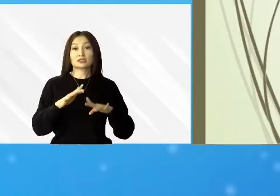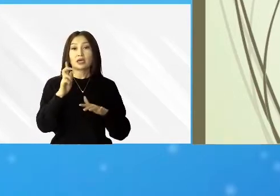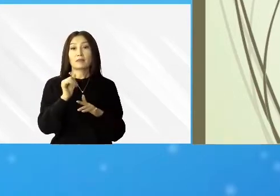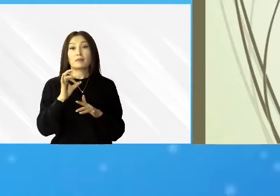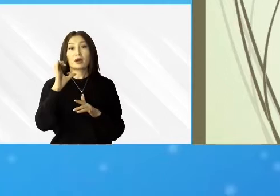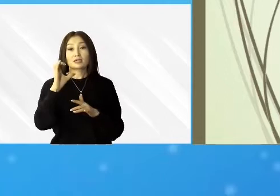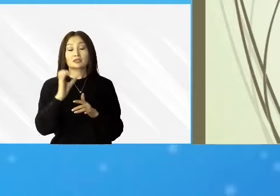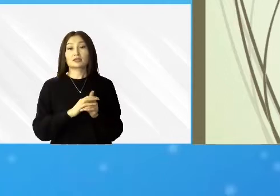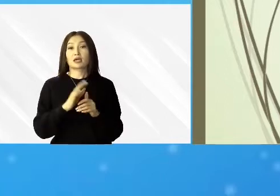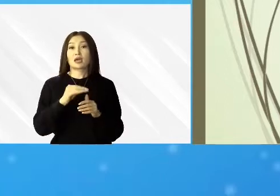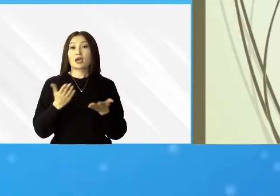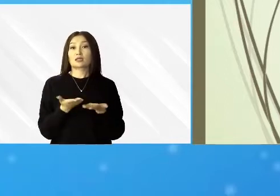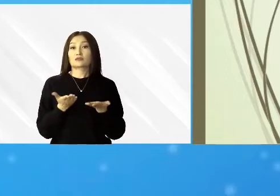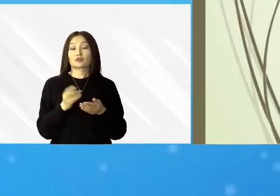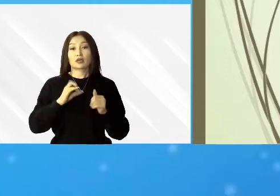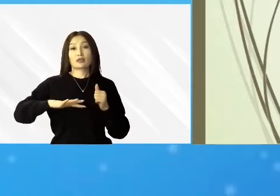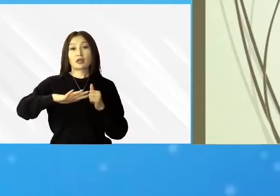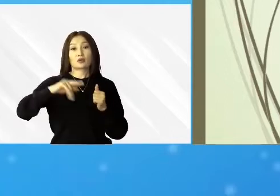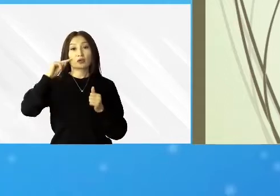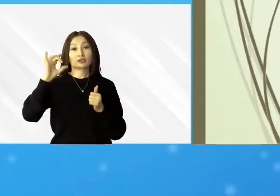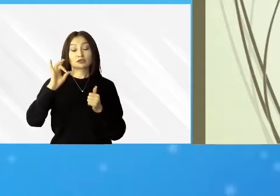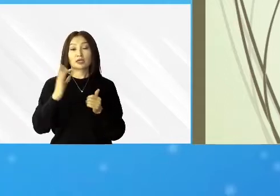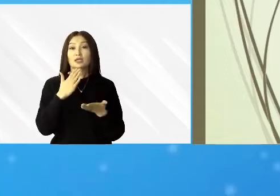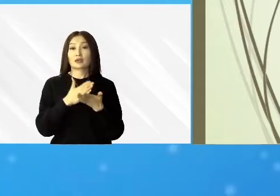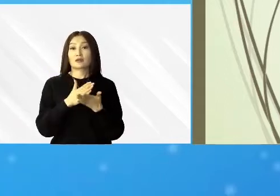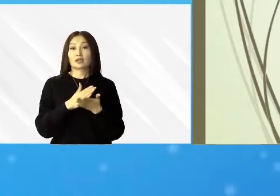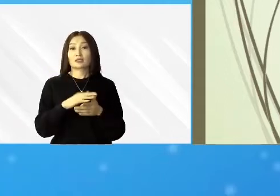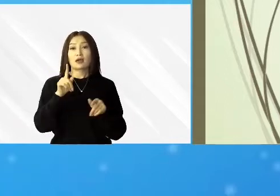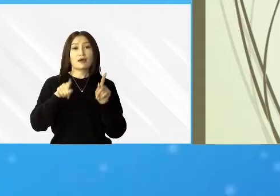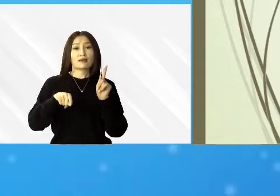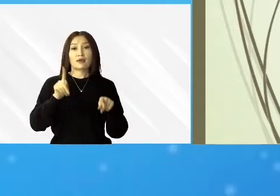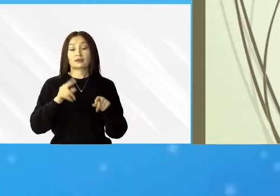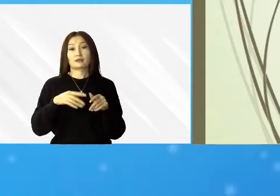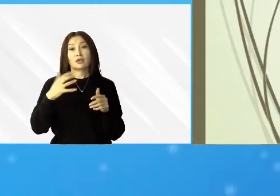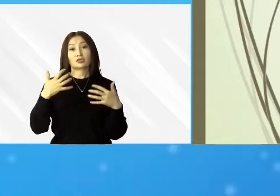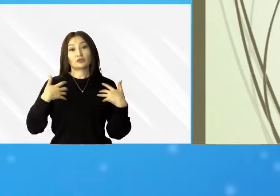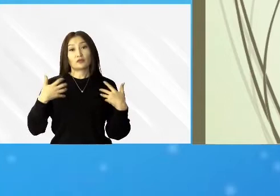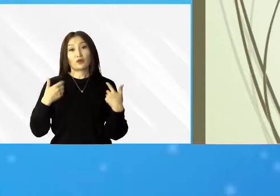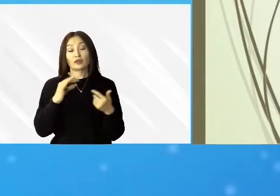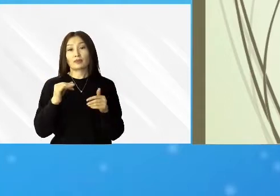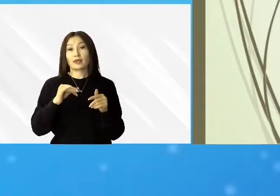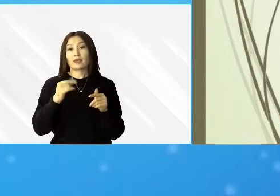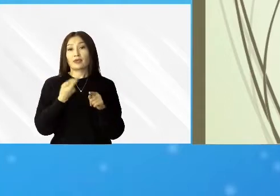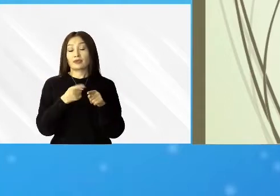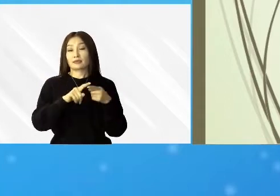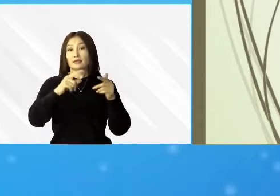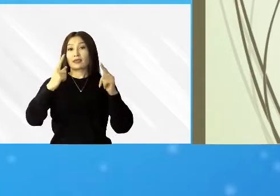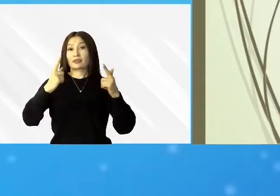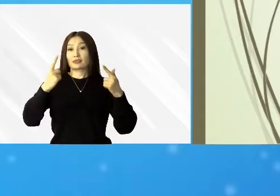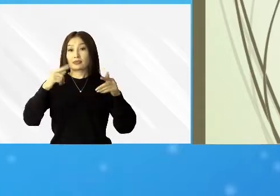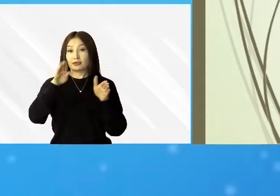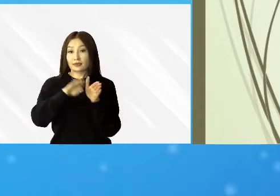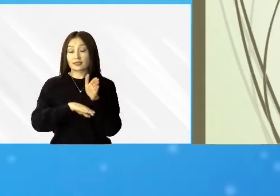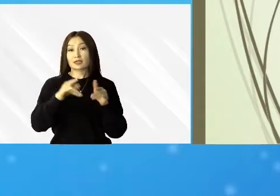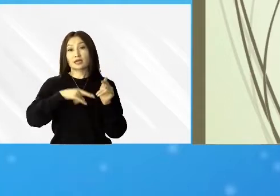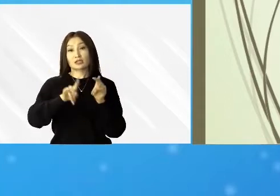семейства кошачьих, обитающий на территории Кыргызстана, является крайне редким животным из-за низкой рождаемости.